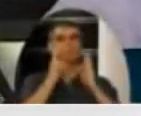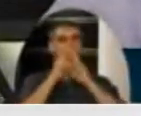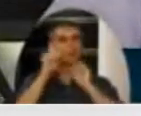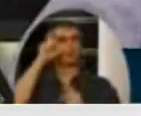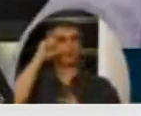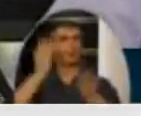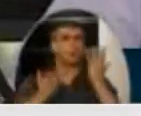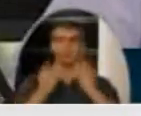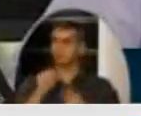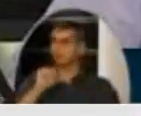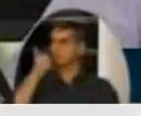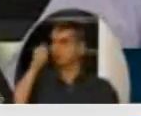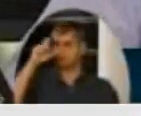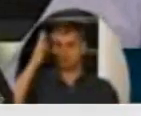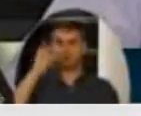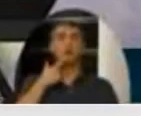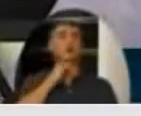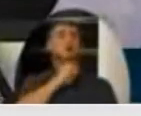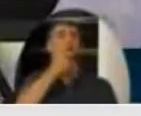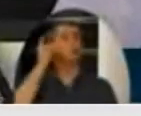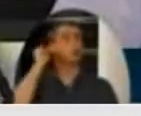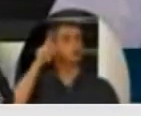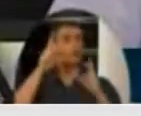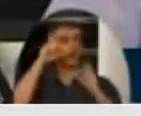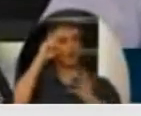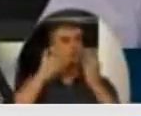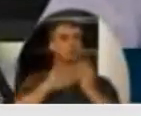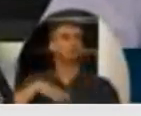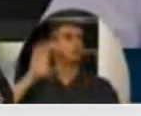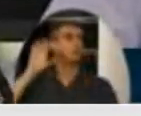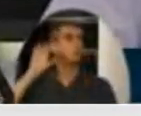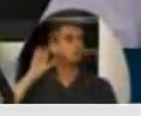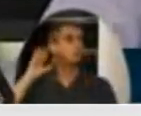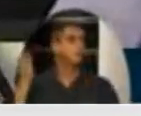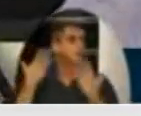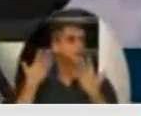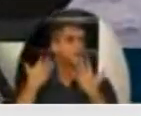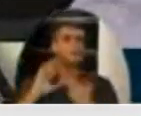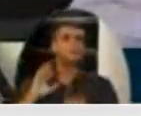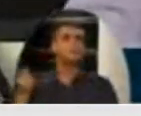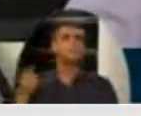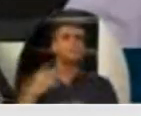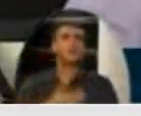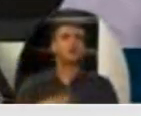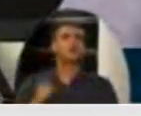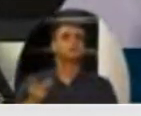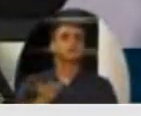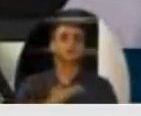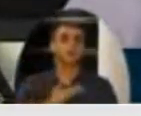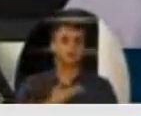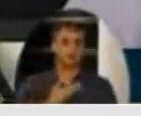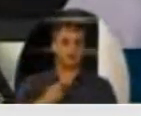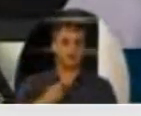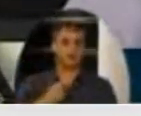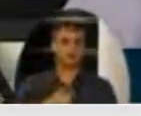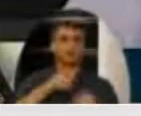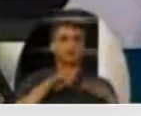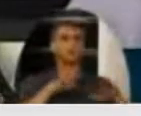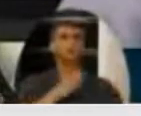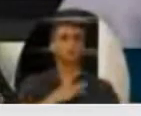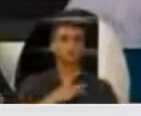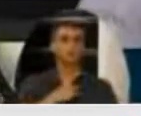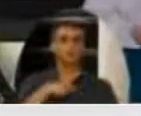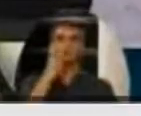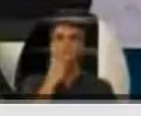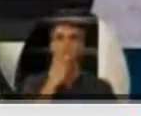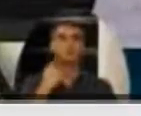מאזן. קודם אבו מאזן? קודם אבו מאזן, בפגישה עם אבו מאזן רוצה לשמוע מה אבו מאזן, ומה שהוא רוצה לקבל מראש הממשלה שלנו ביום